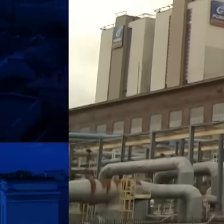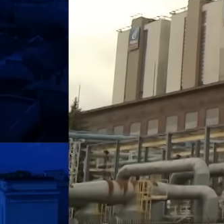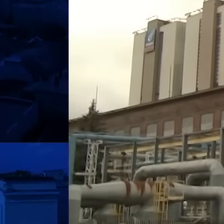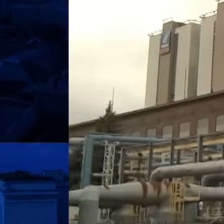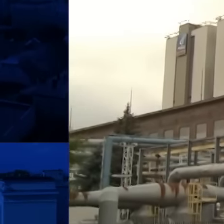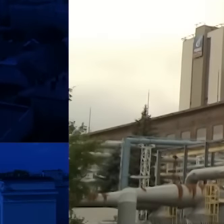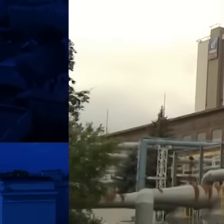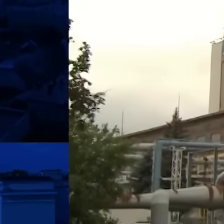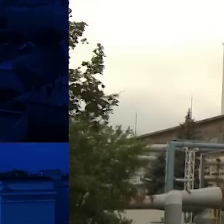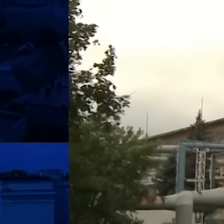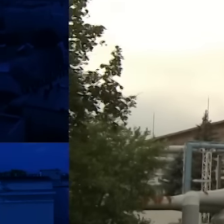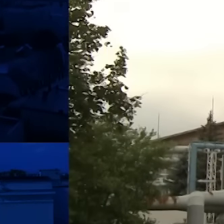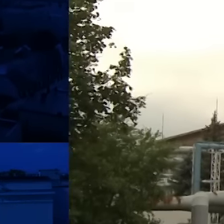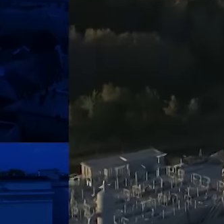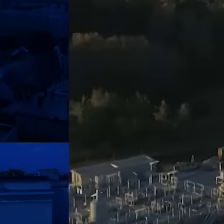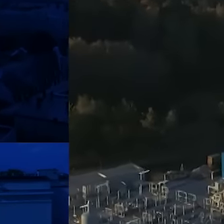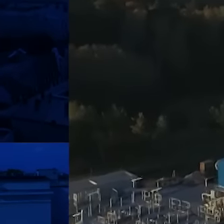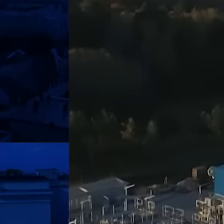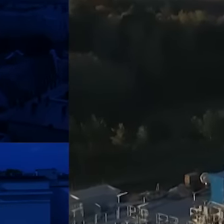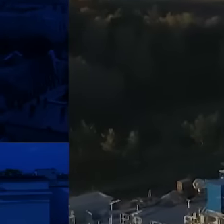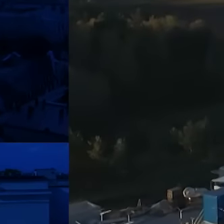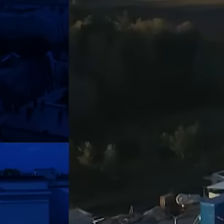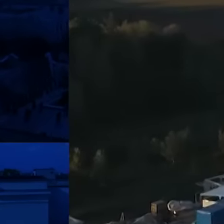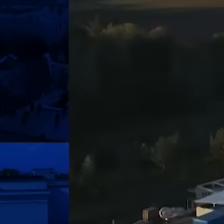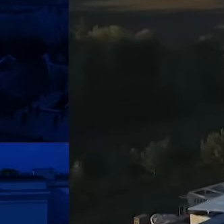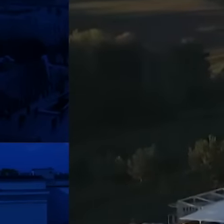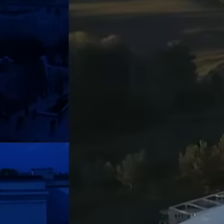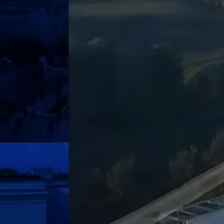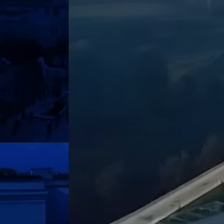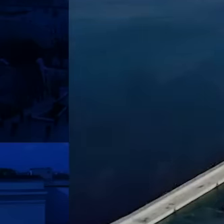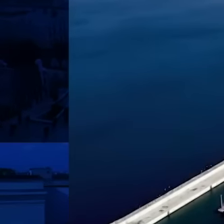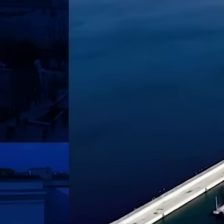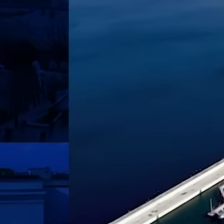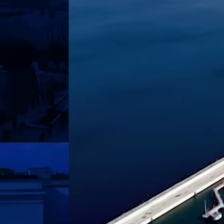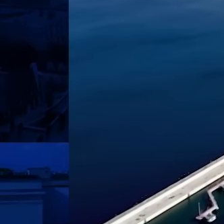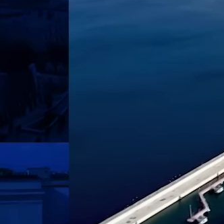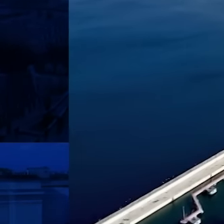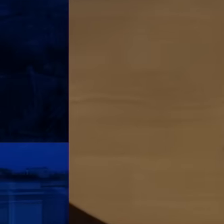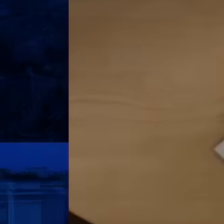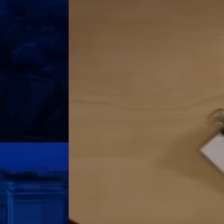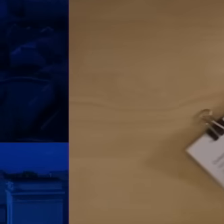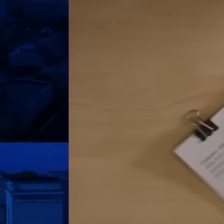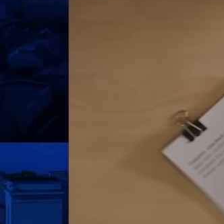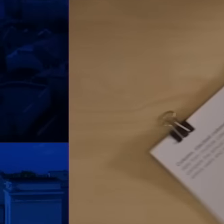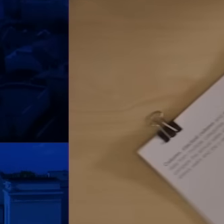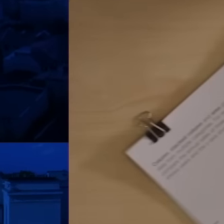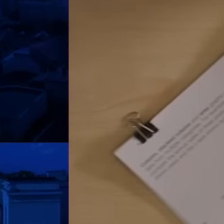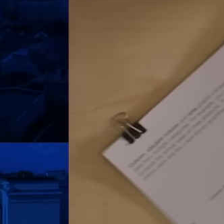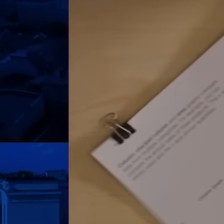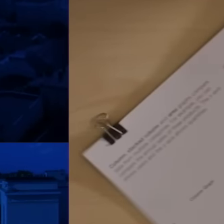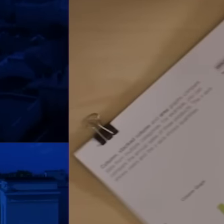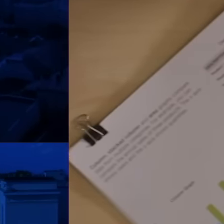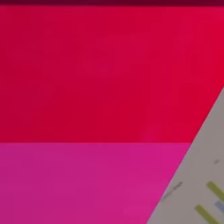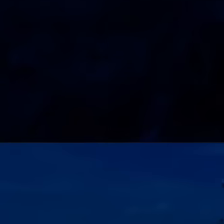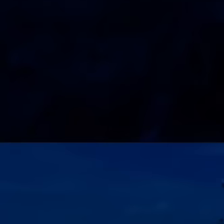Polacy przeciwni drakońskim podwyżkom cen prądu i gazu. Donald Tusk obiecywał w kampanii, że gdyby był premierem, ceny spadłyby o połowę. Te jednak od 1 lipca